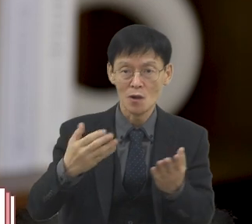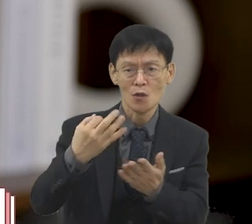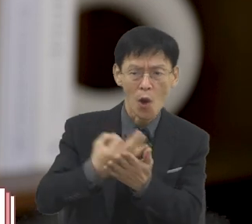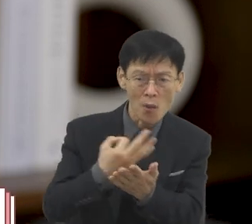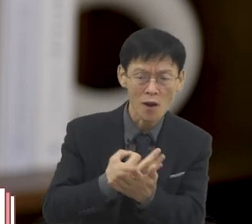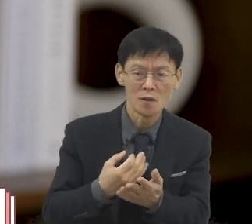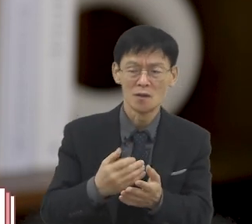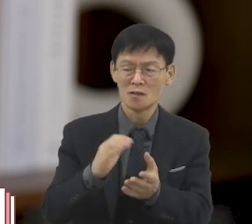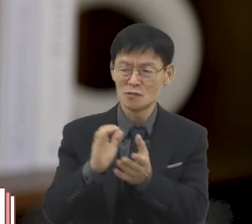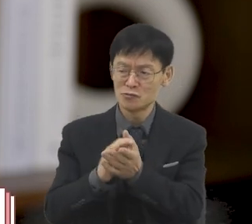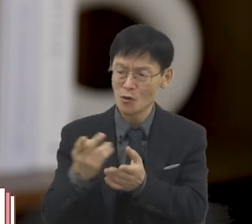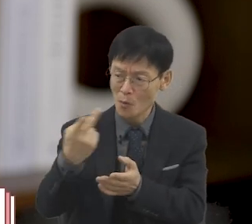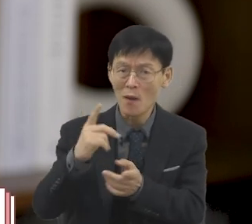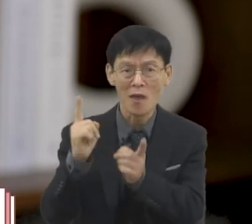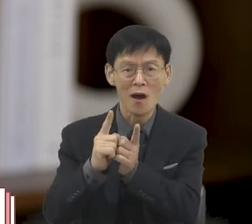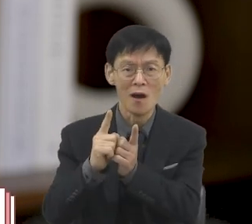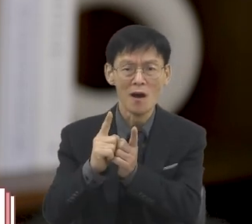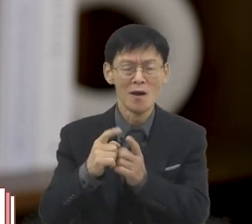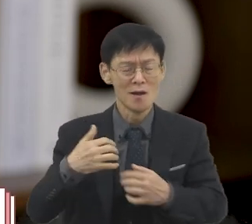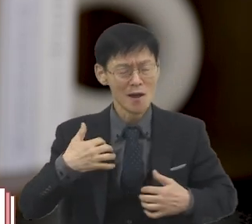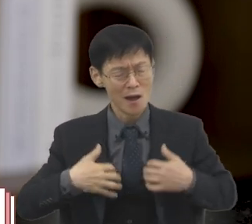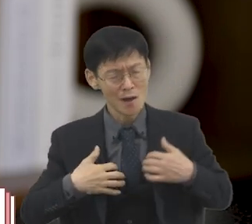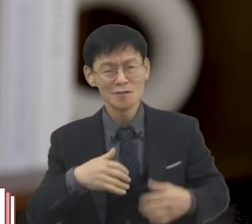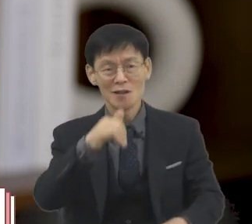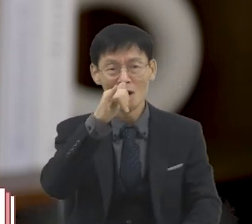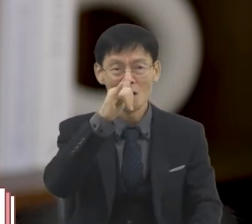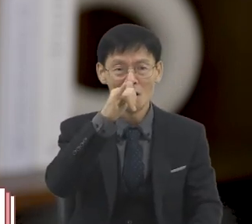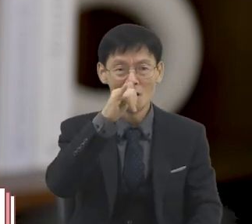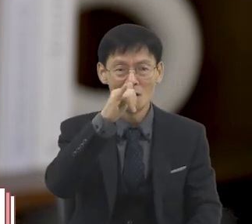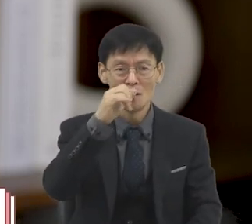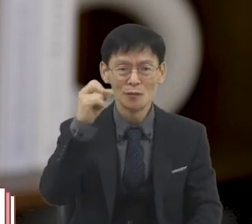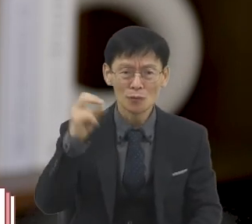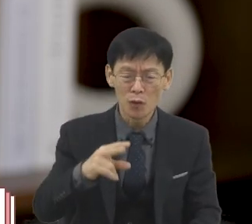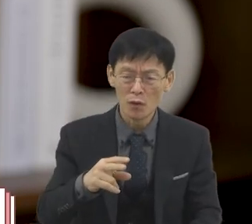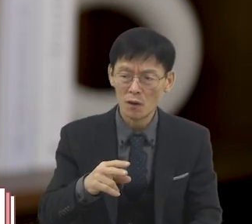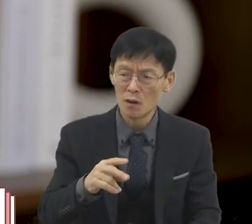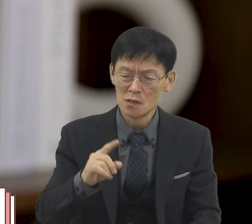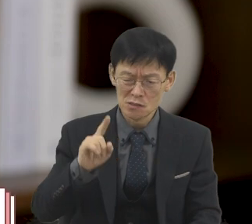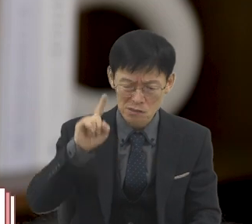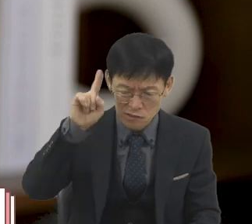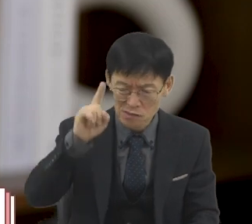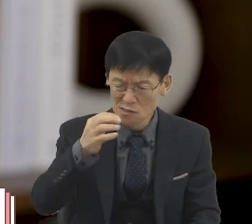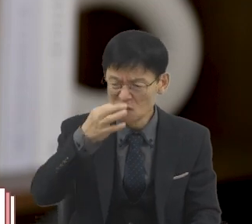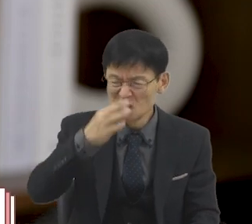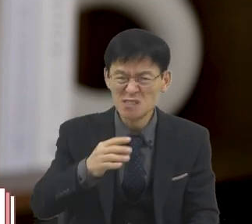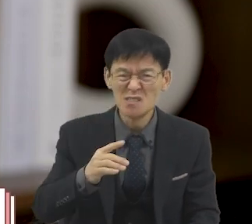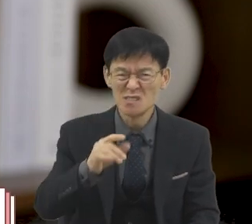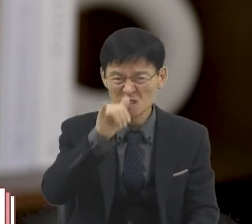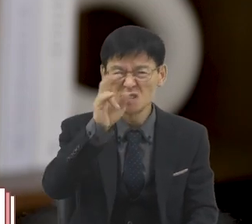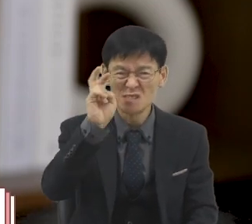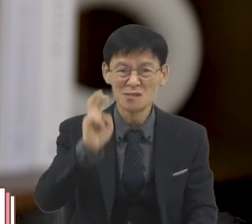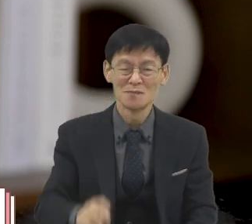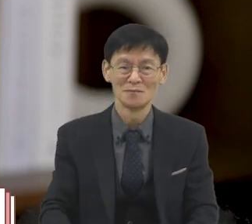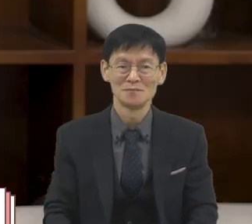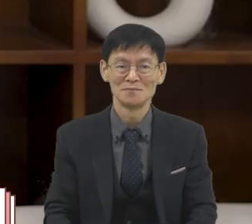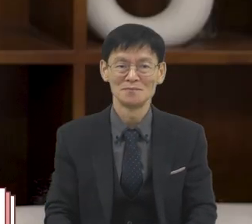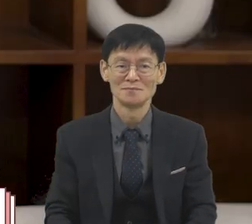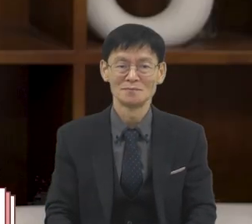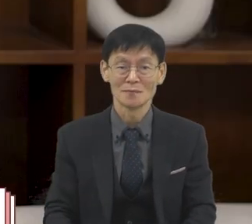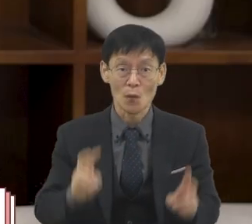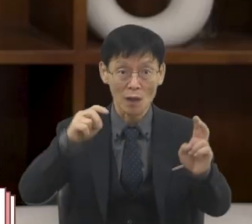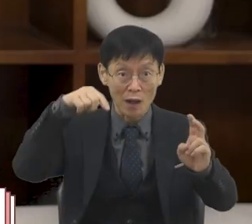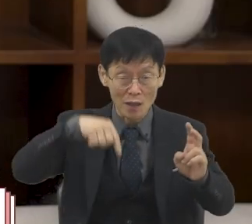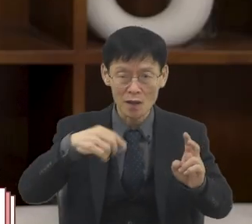수 있고 친한 동료도 있어서 즐거운 일들이 많죠. 하지만 힘들고 괴로운 일들도 많습니다.